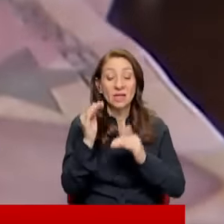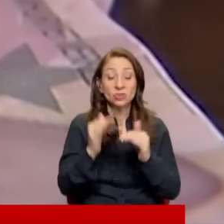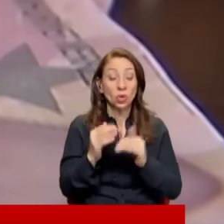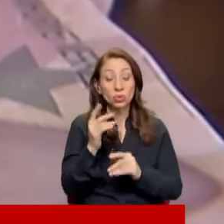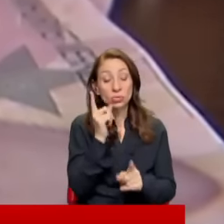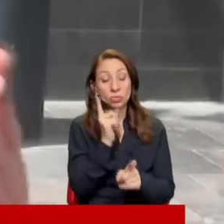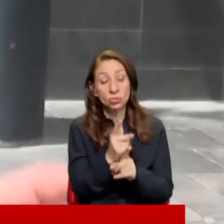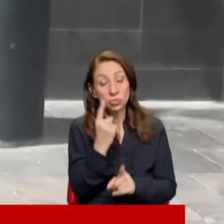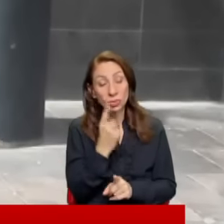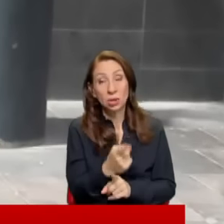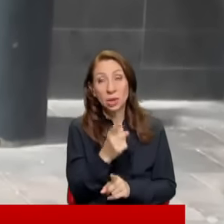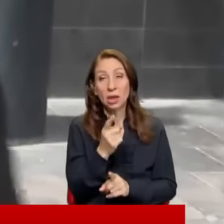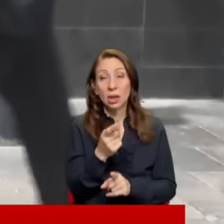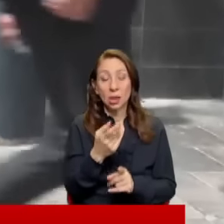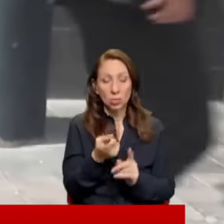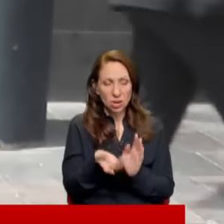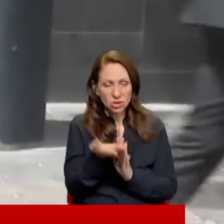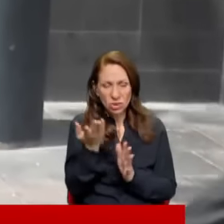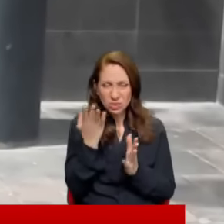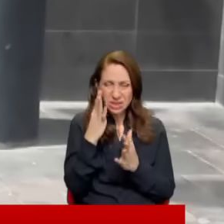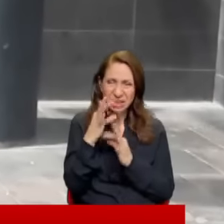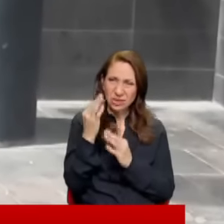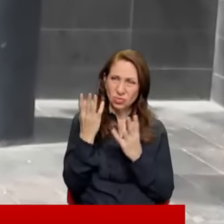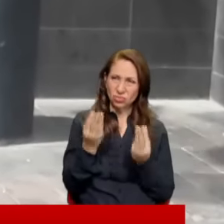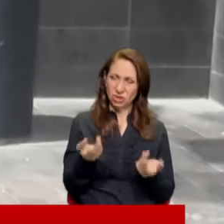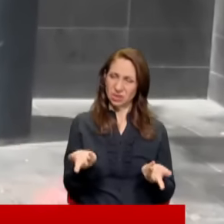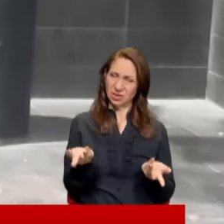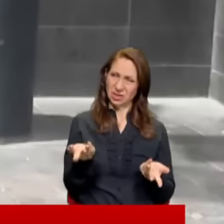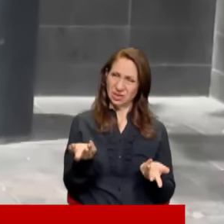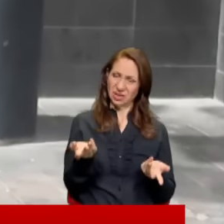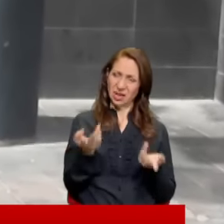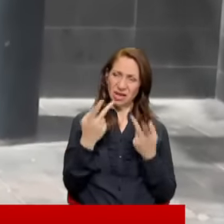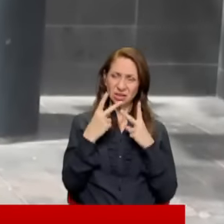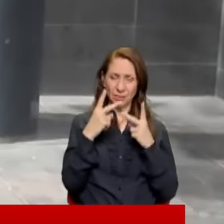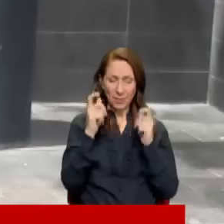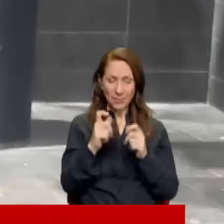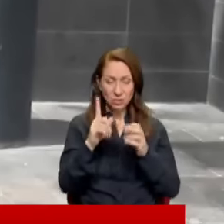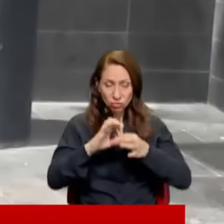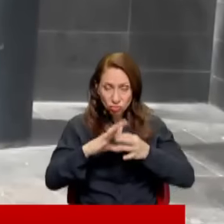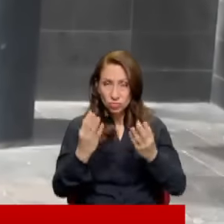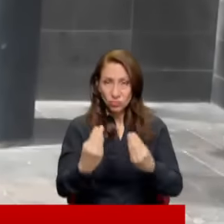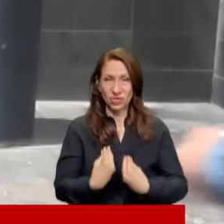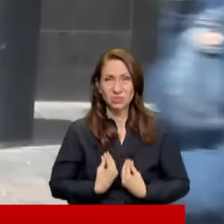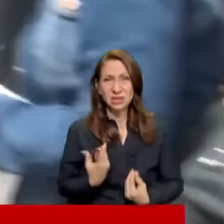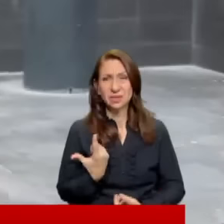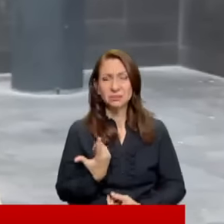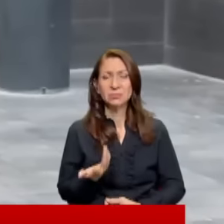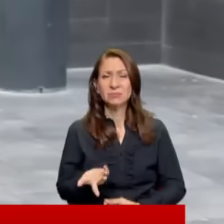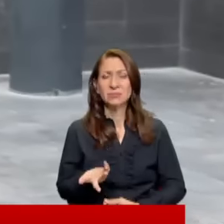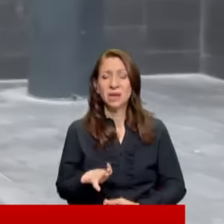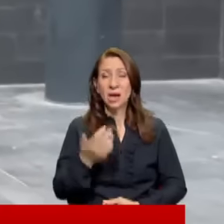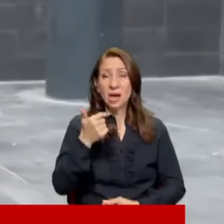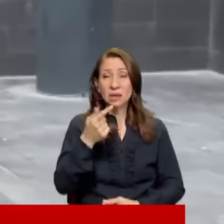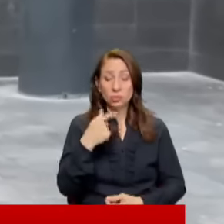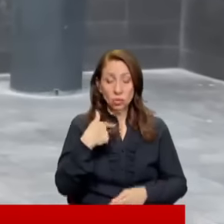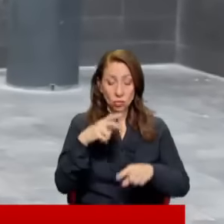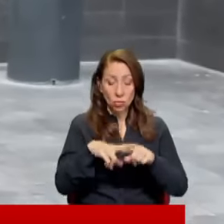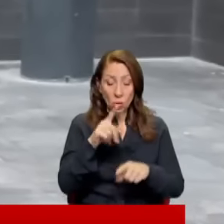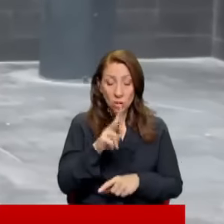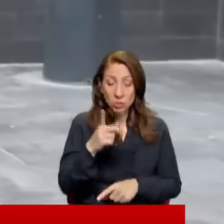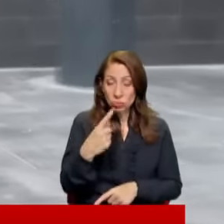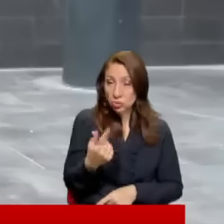oranı baz alınacak kalkaca Ne olacak bu insanların hali ne olacak yani açıklamaları yaparken bir çözüm olması lazım 6.5a oturuyorum